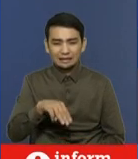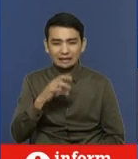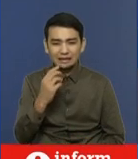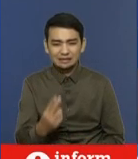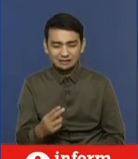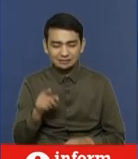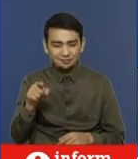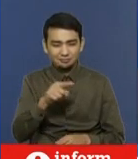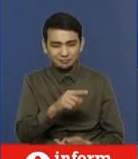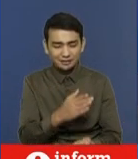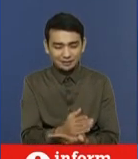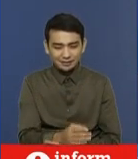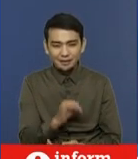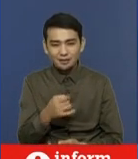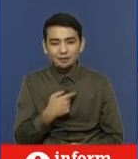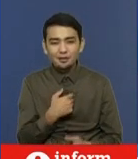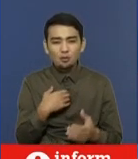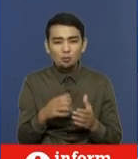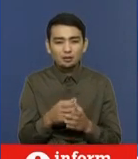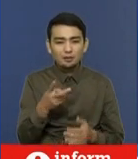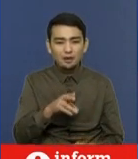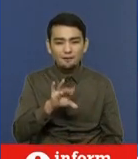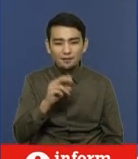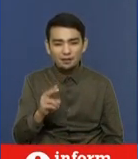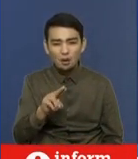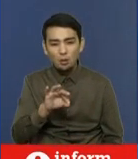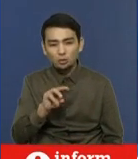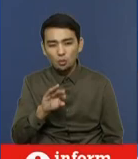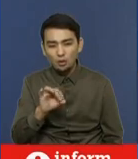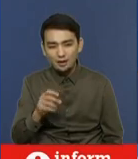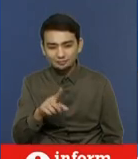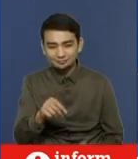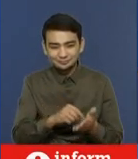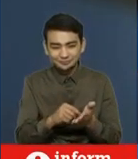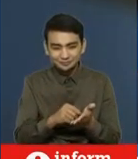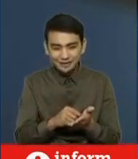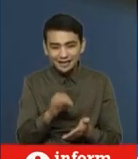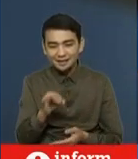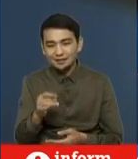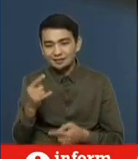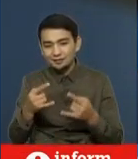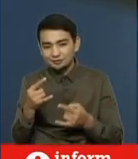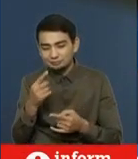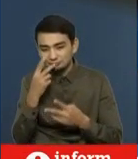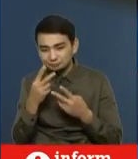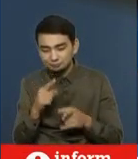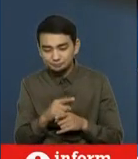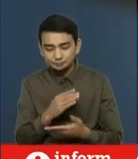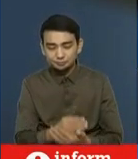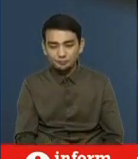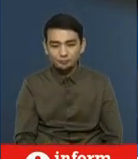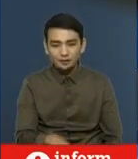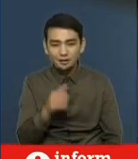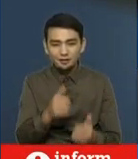предлага Наша компания предлагает два вида лотерее это тиражный и моментальный каждую неделю в национальной лотерее